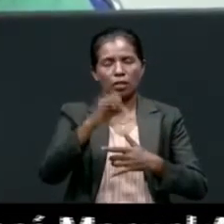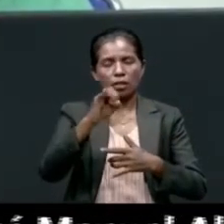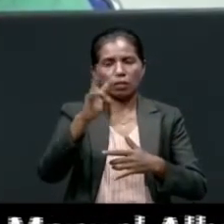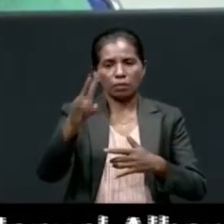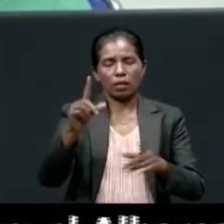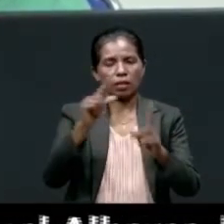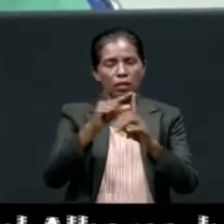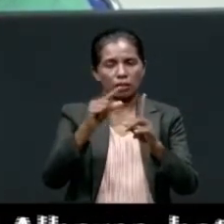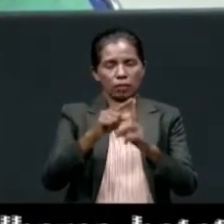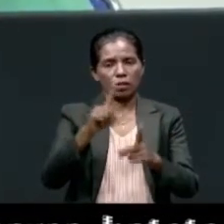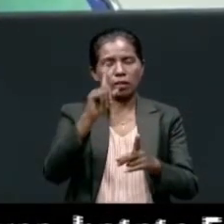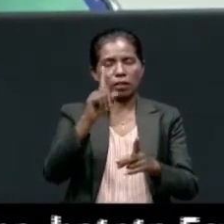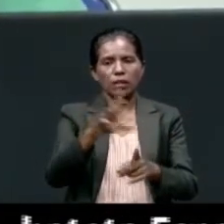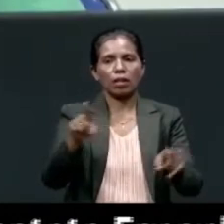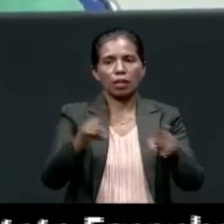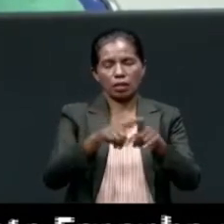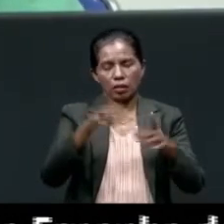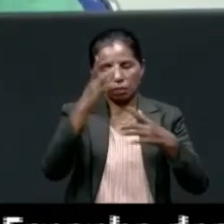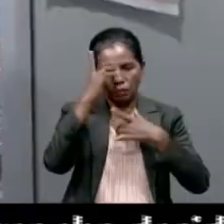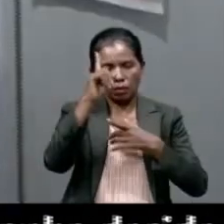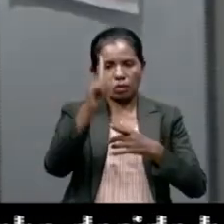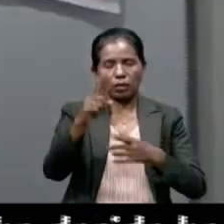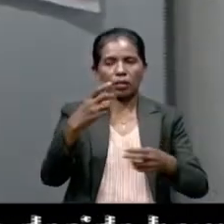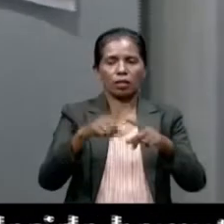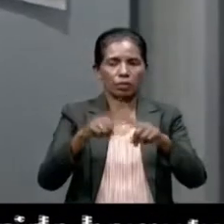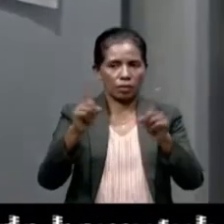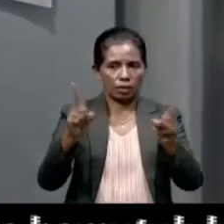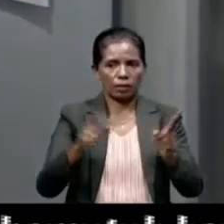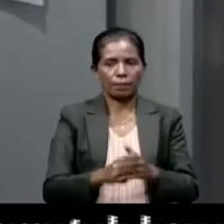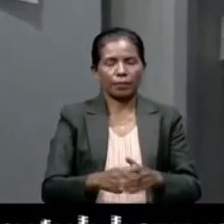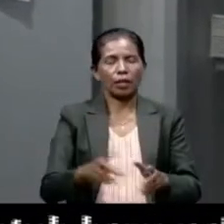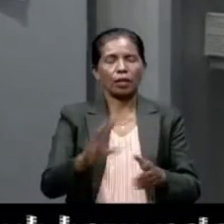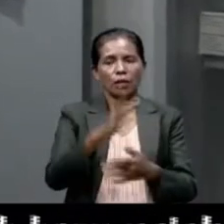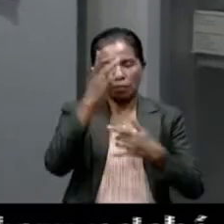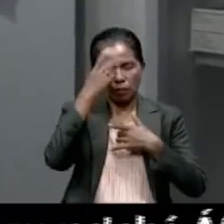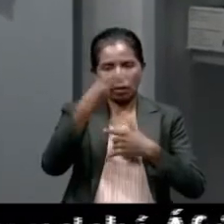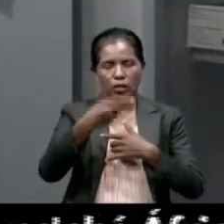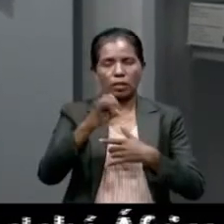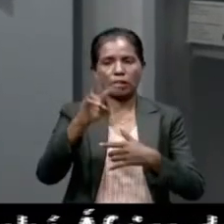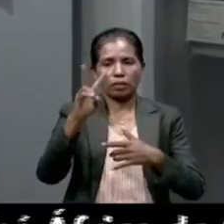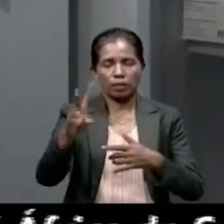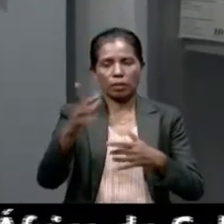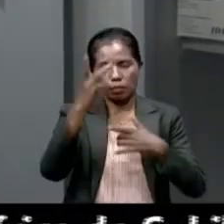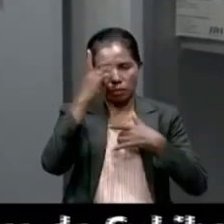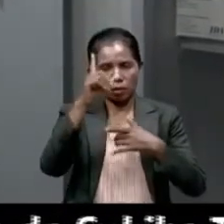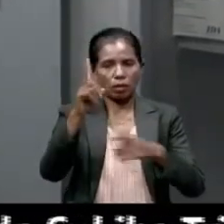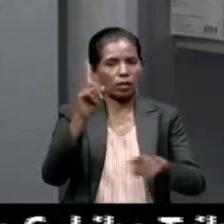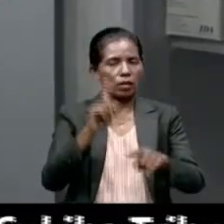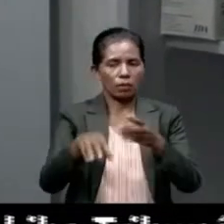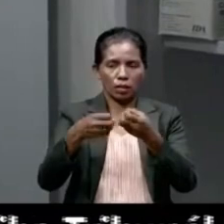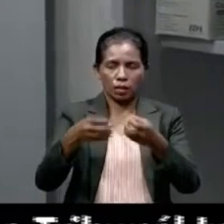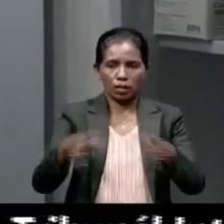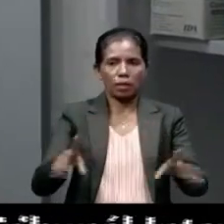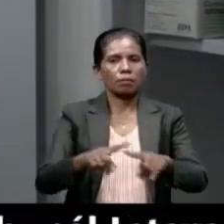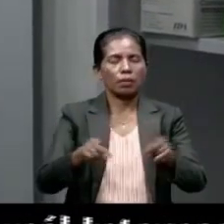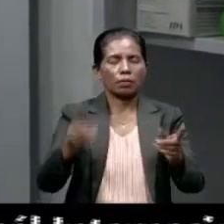fuan HIV sida hanesan moras sida nebe mak diferente. Katak virus HIV hanesan virus ida nebela bele lakon, mai be